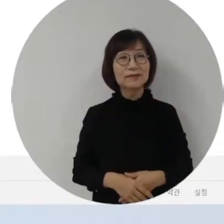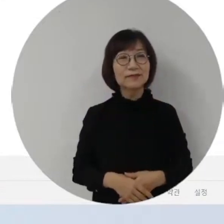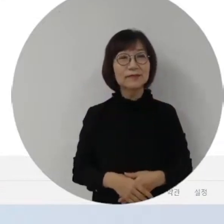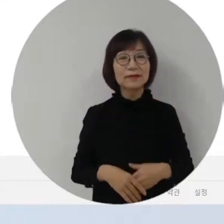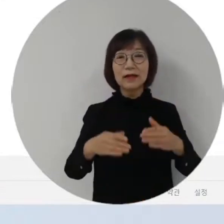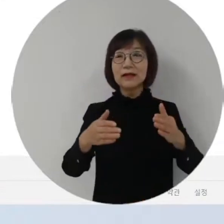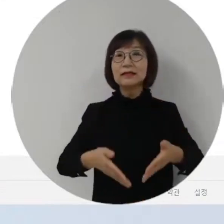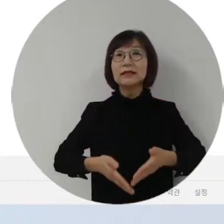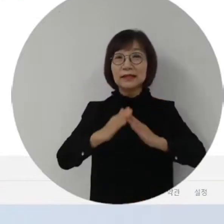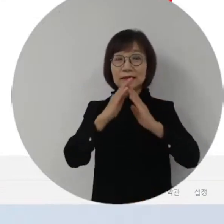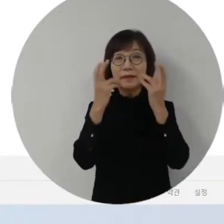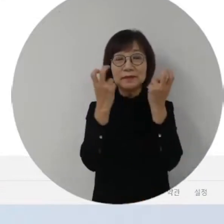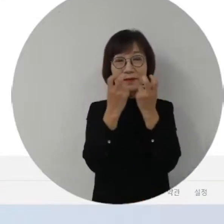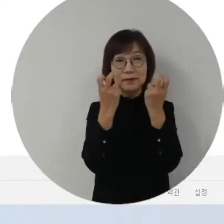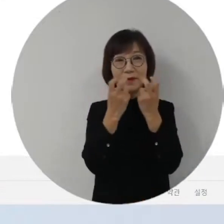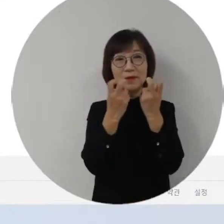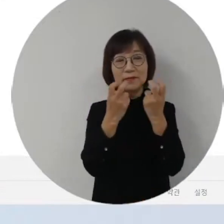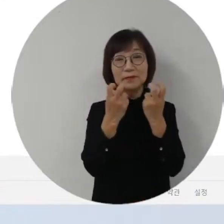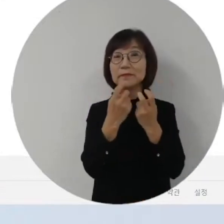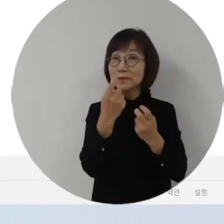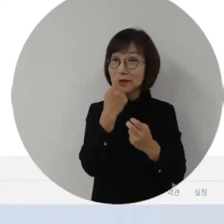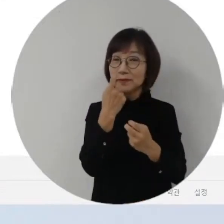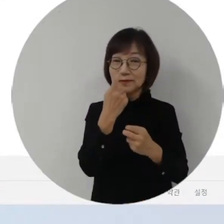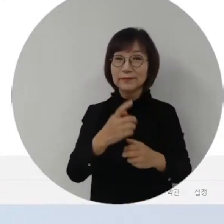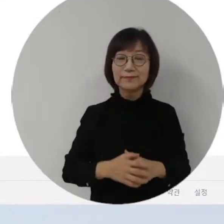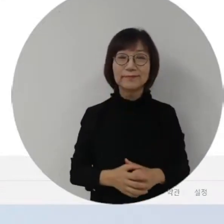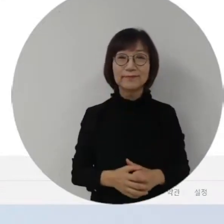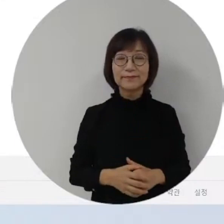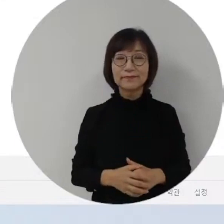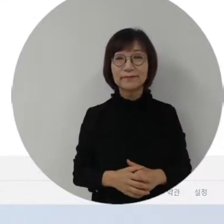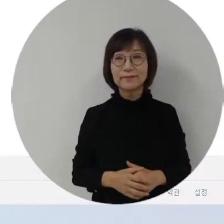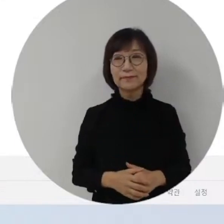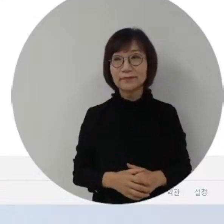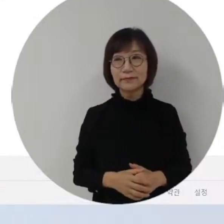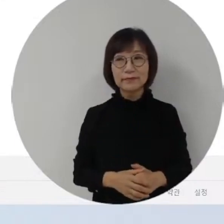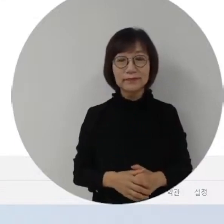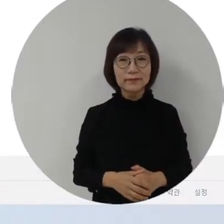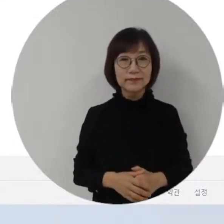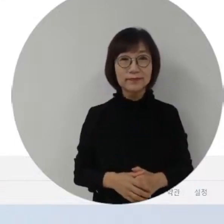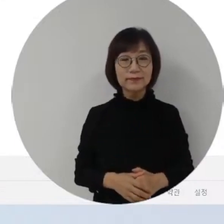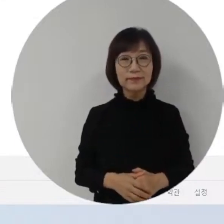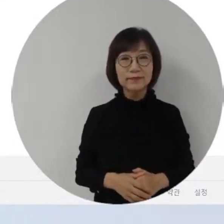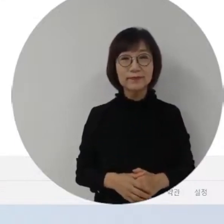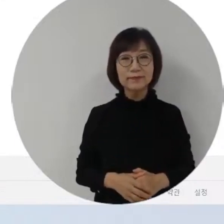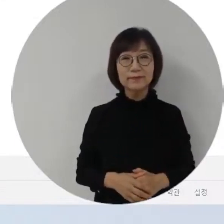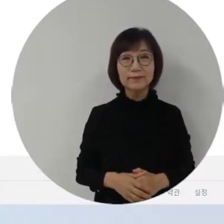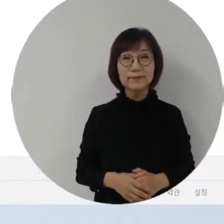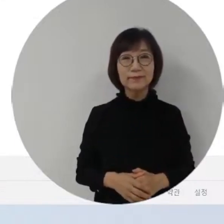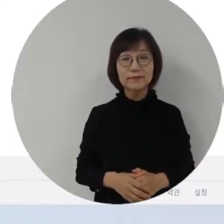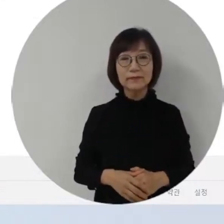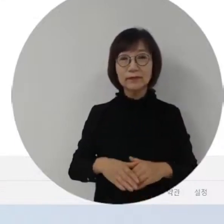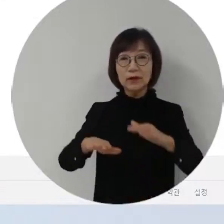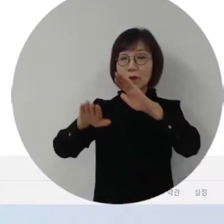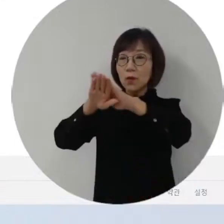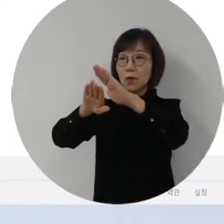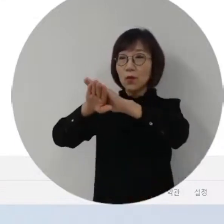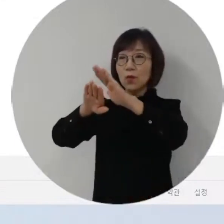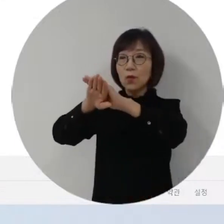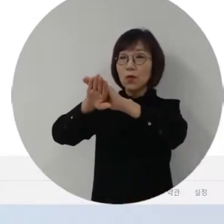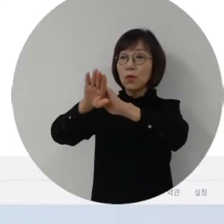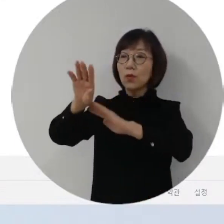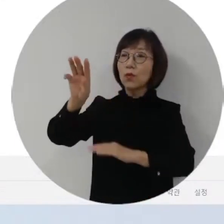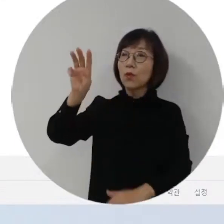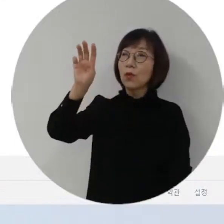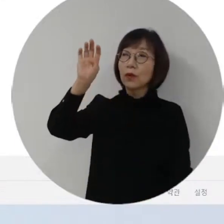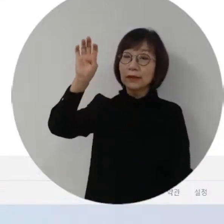오른쪽 상단에 점 4개 나와 있는 점 9개죠. 9개 나와 있는 요 메뉴는요.